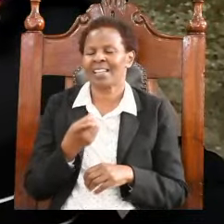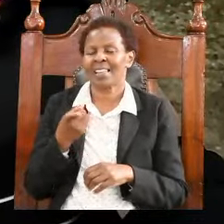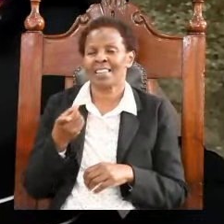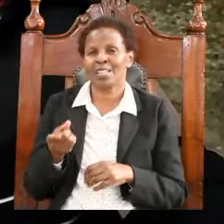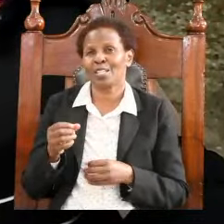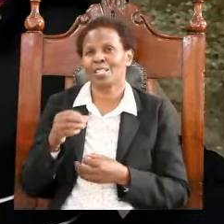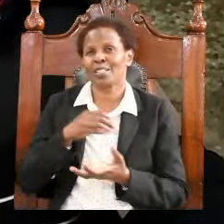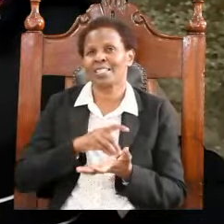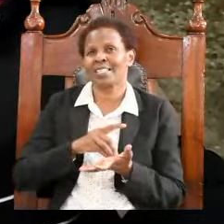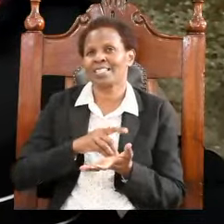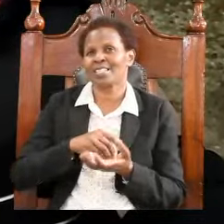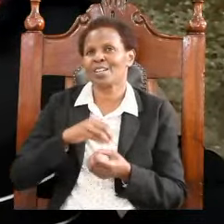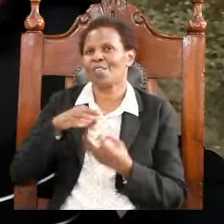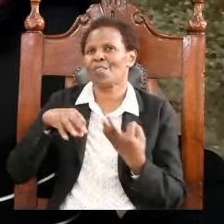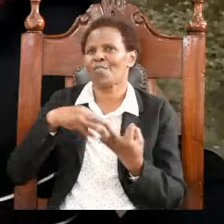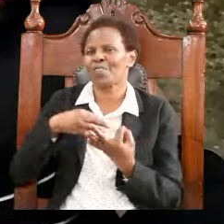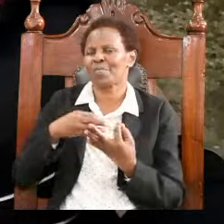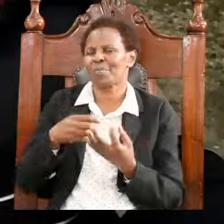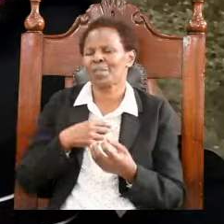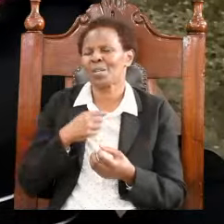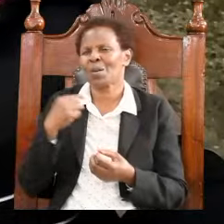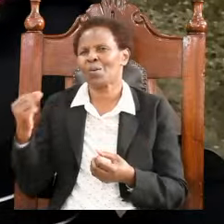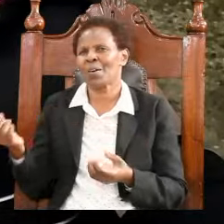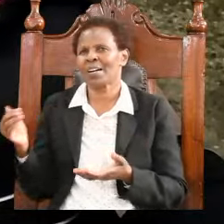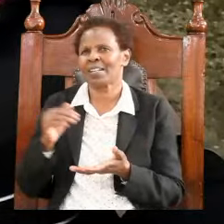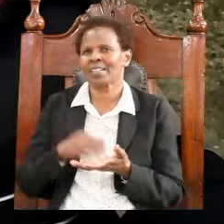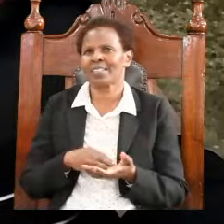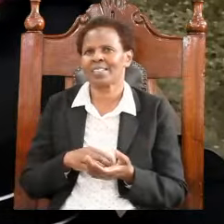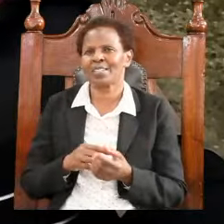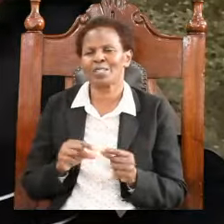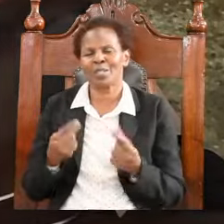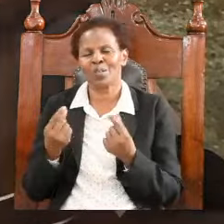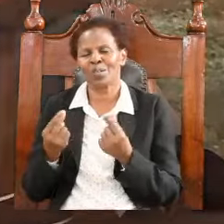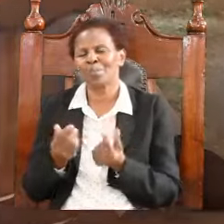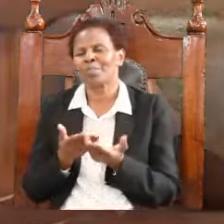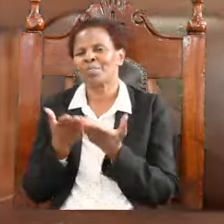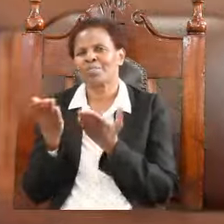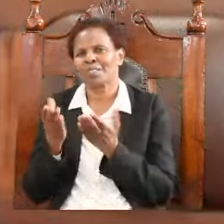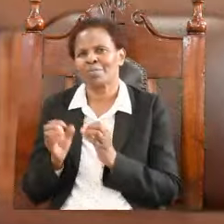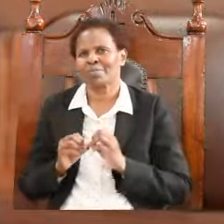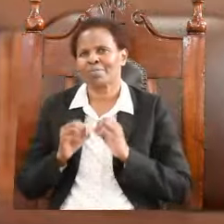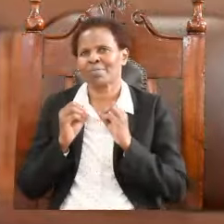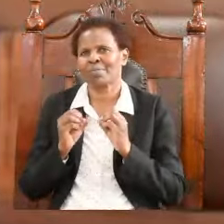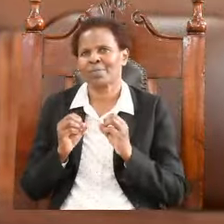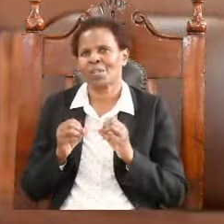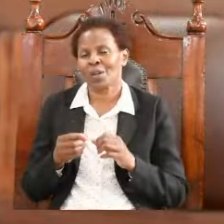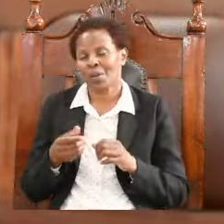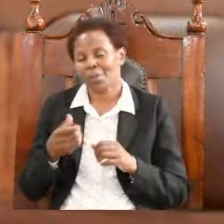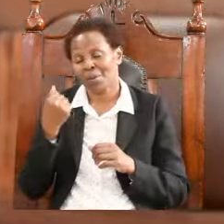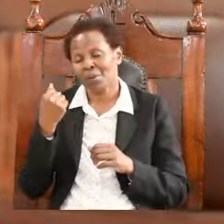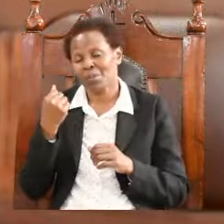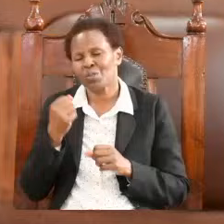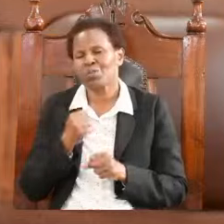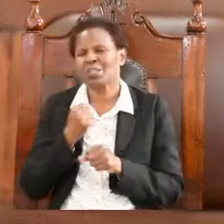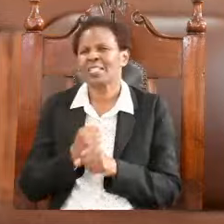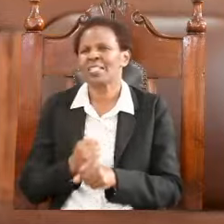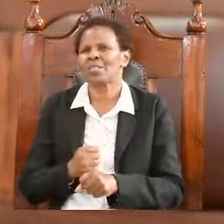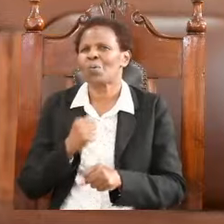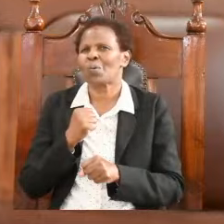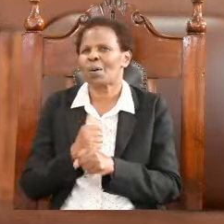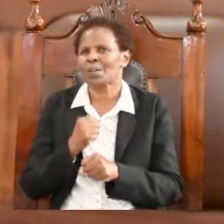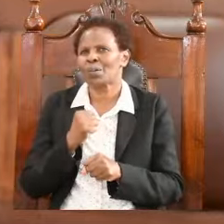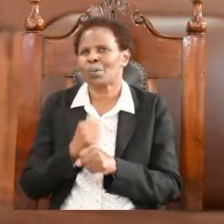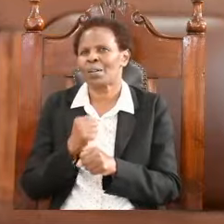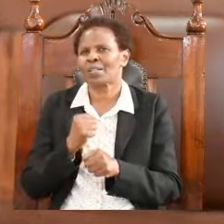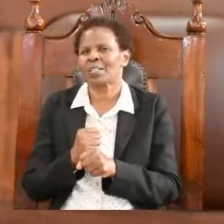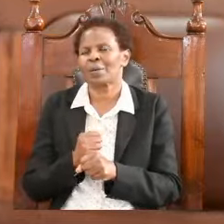ucio district iyo ndigucoka guthie niona gikundi kiu ndigucoka gutungata tondu hihi werutaniria weka maundu maingi wona